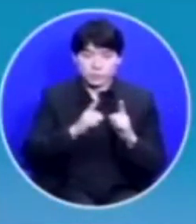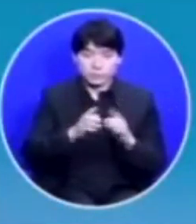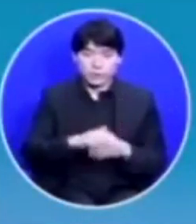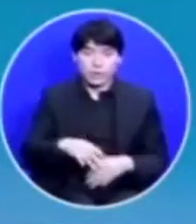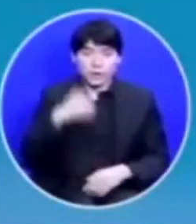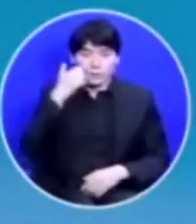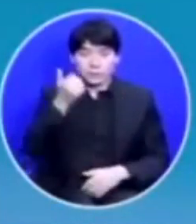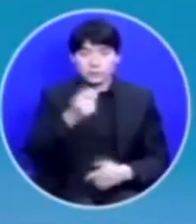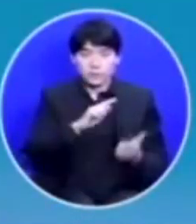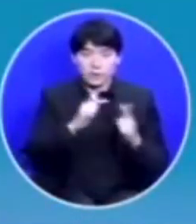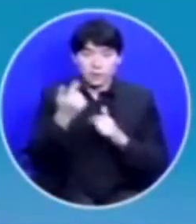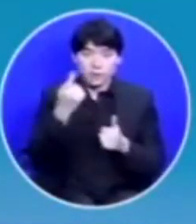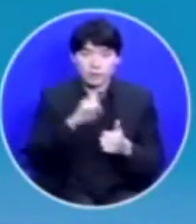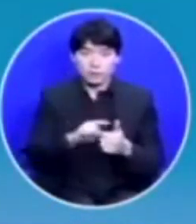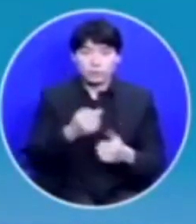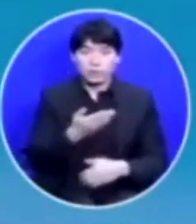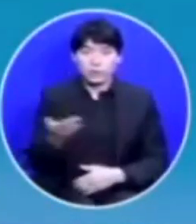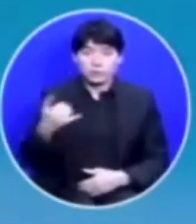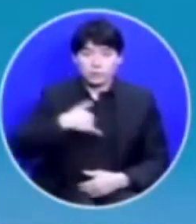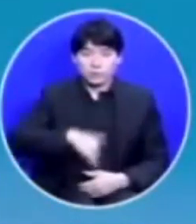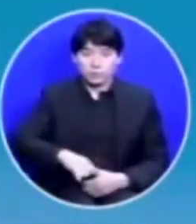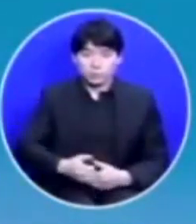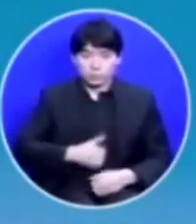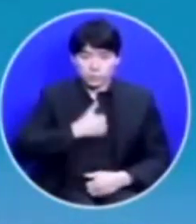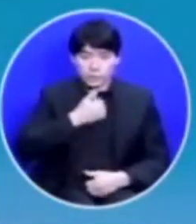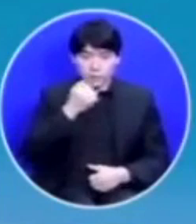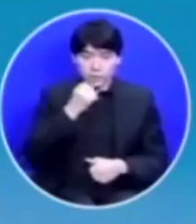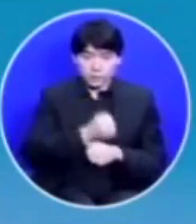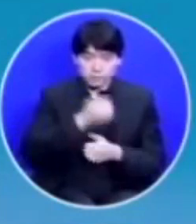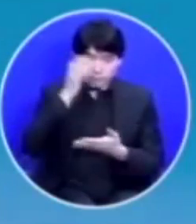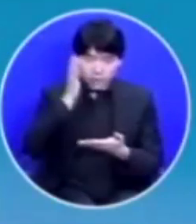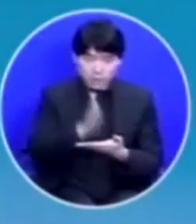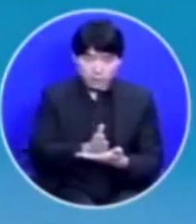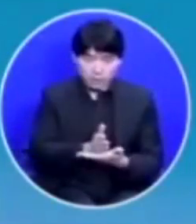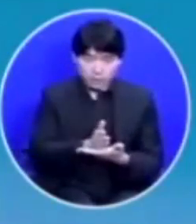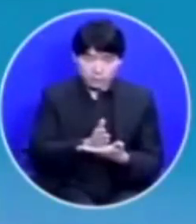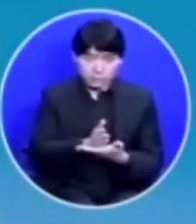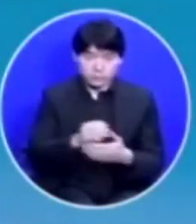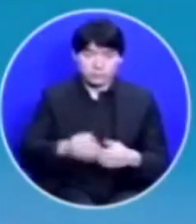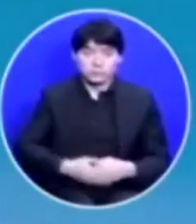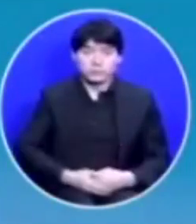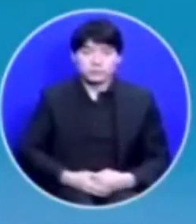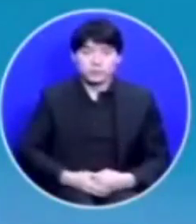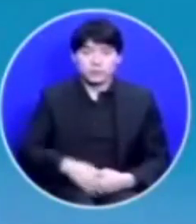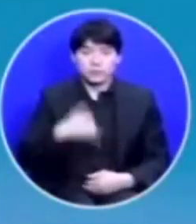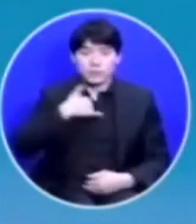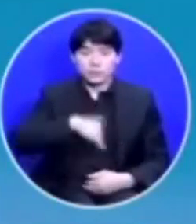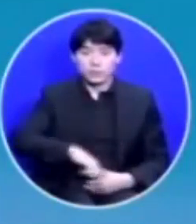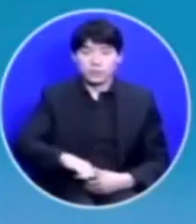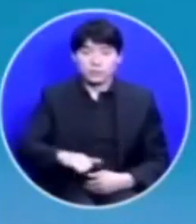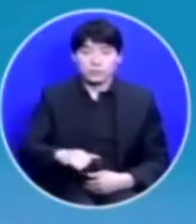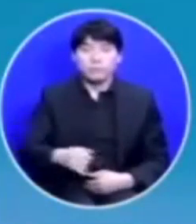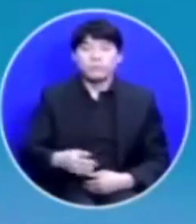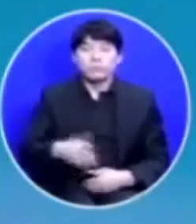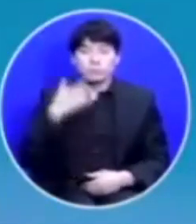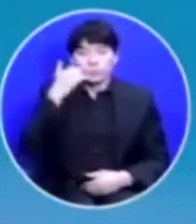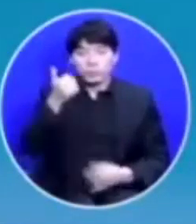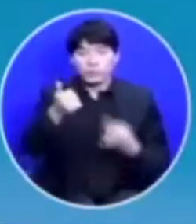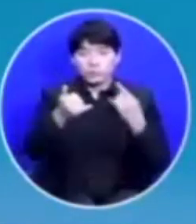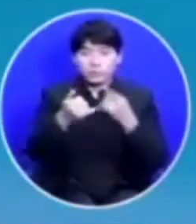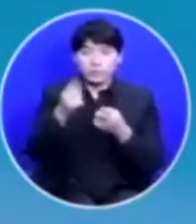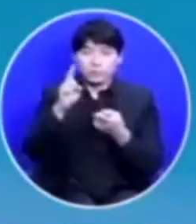라 너희 자녀를 노엽게 하지 말고 자녀들이 부모에 대해서 가지고 있는 가장